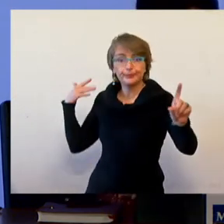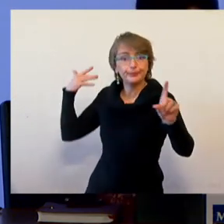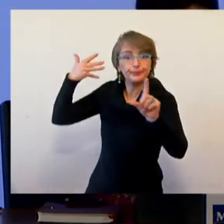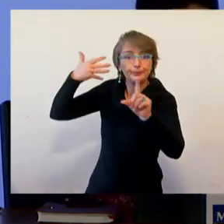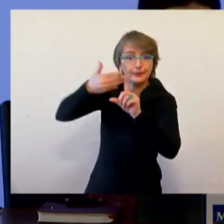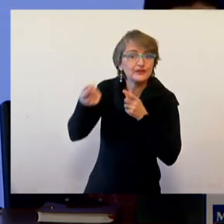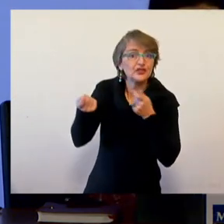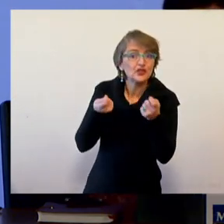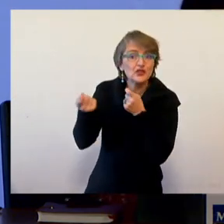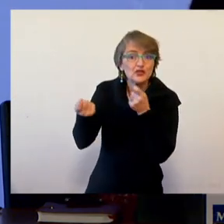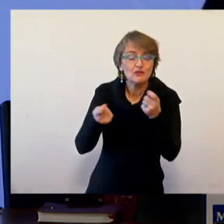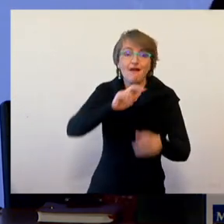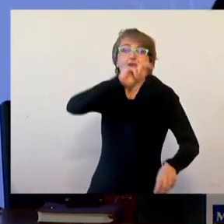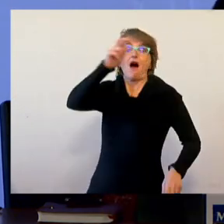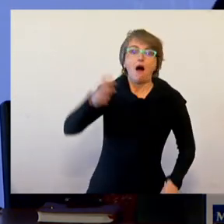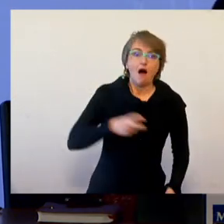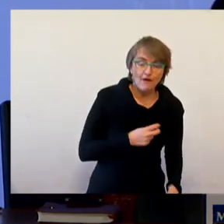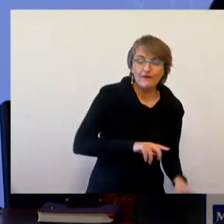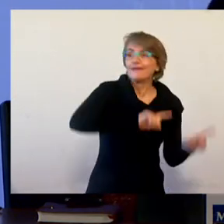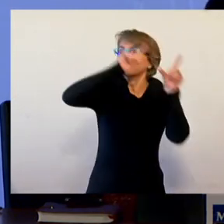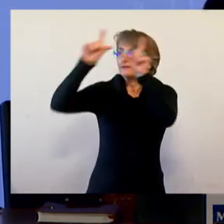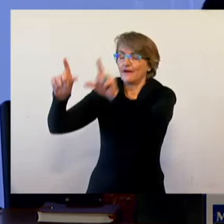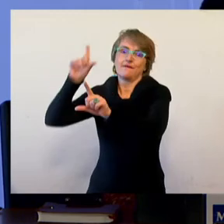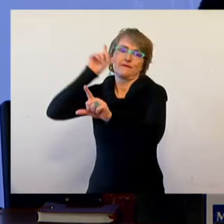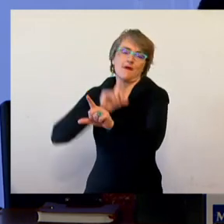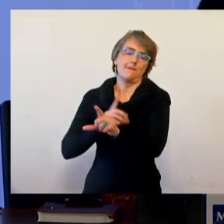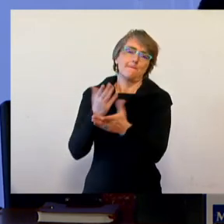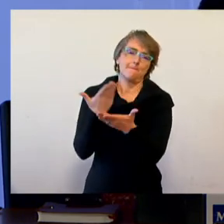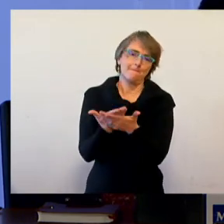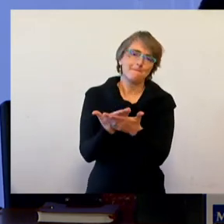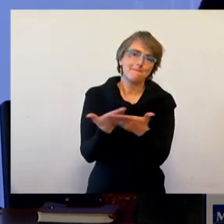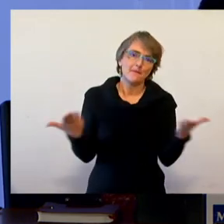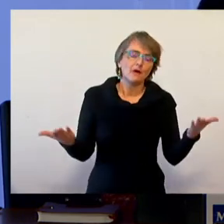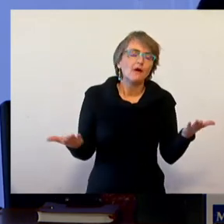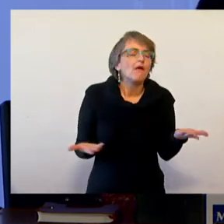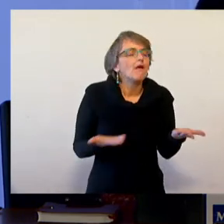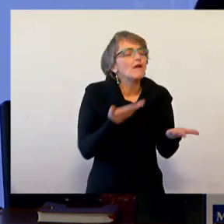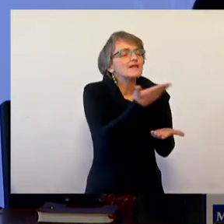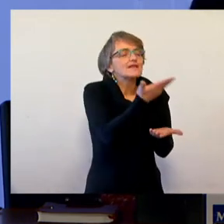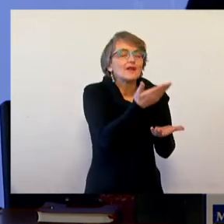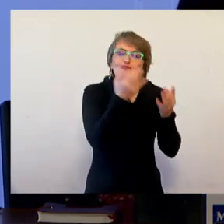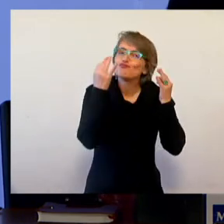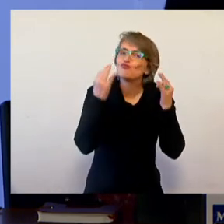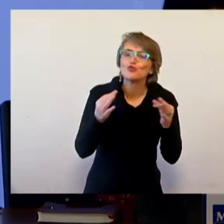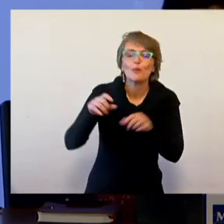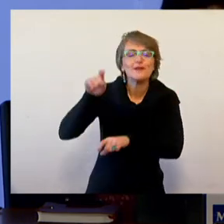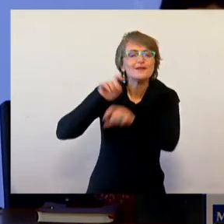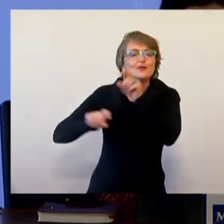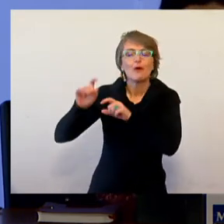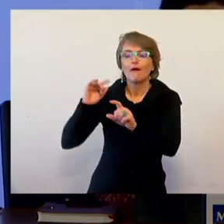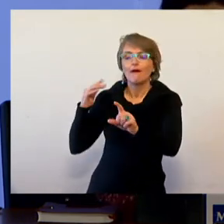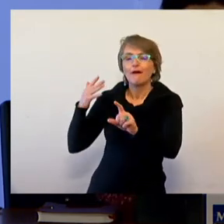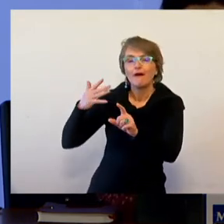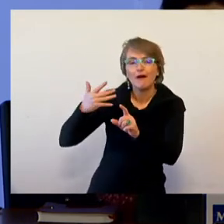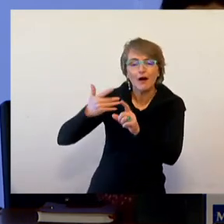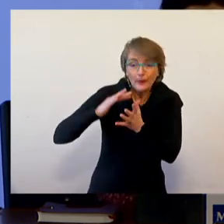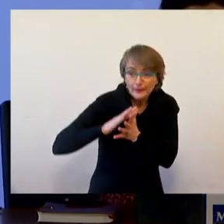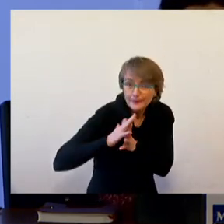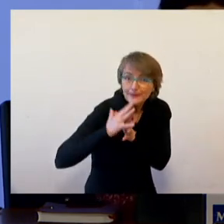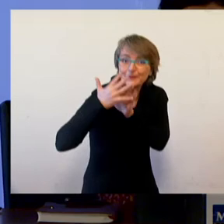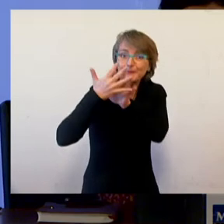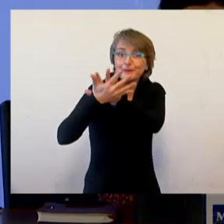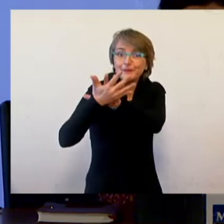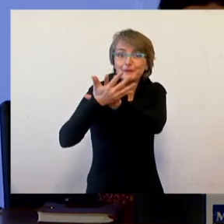au fond, cette élection, c'est évidemment le sens de l'histoire, mais quand nous remettons les